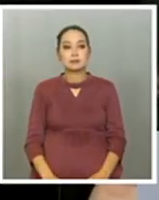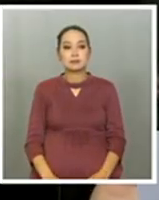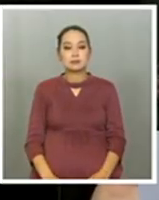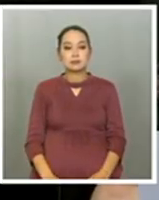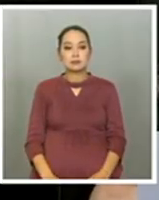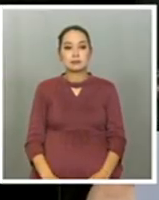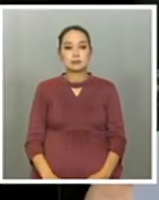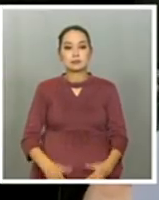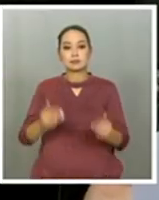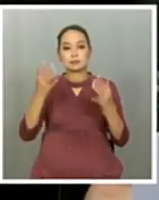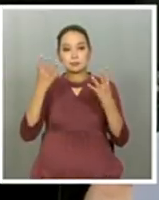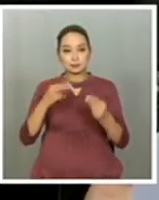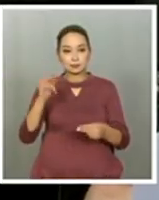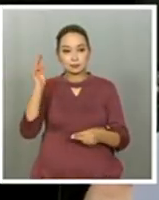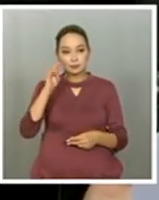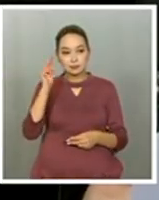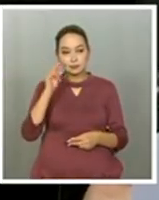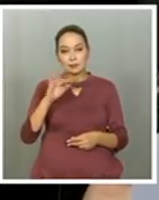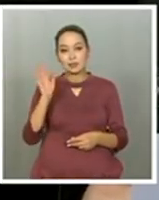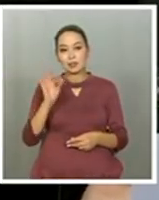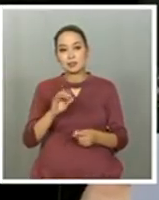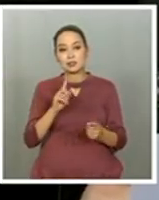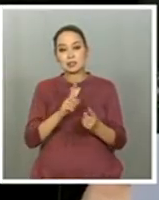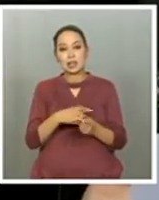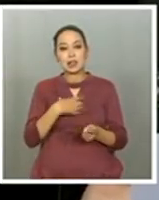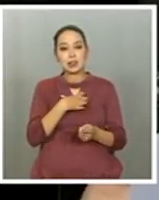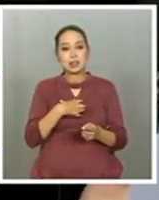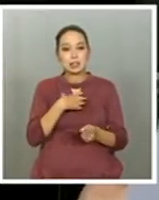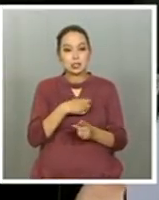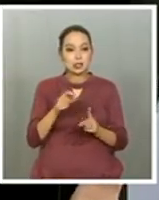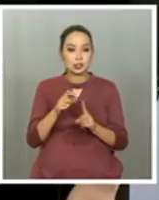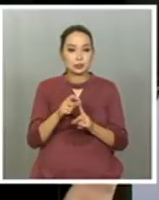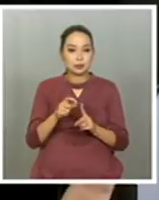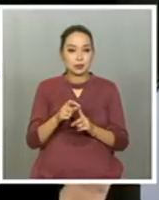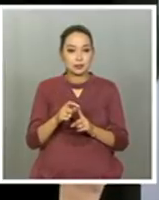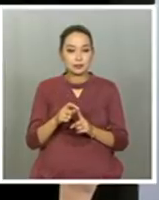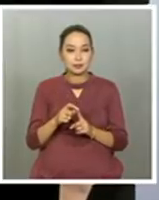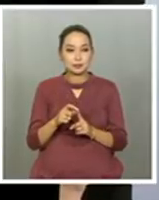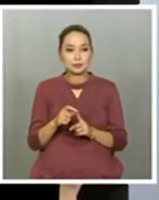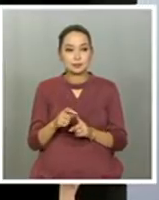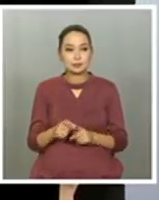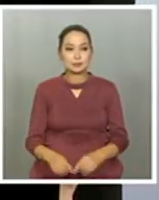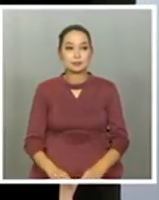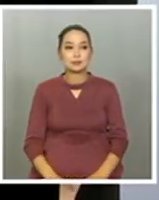Бүгінгі сабақта кездесетін негізгі ұғымдар.